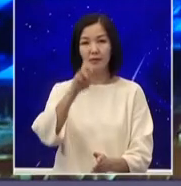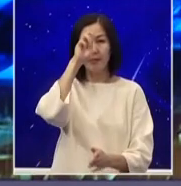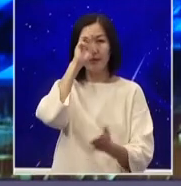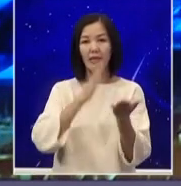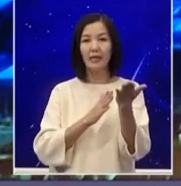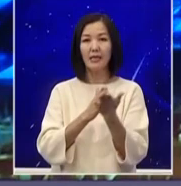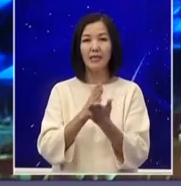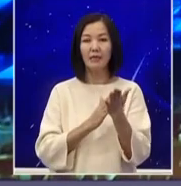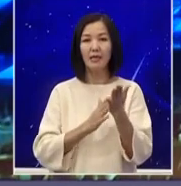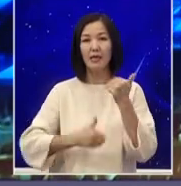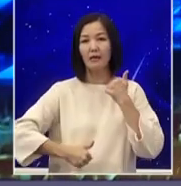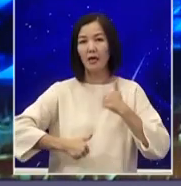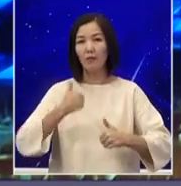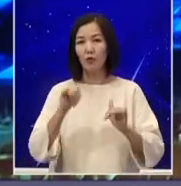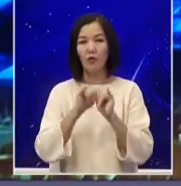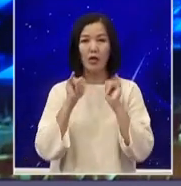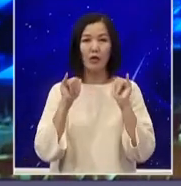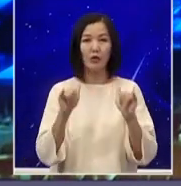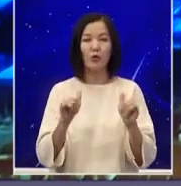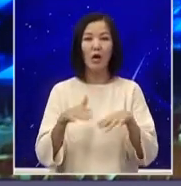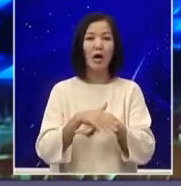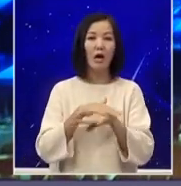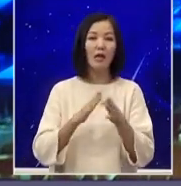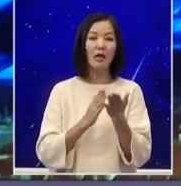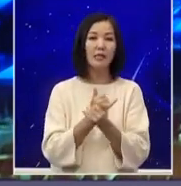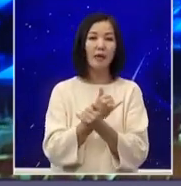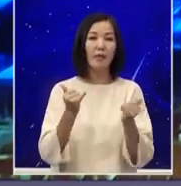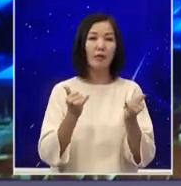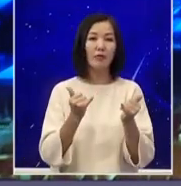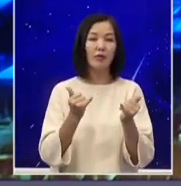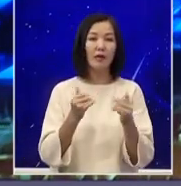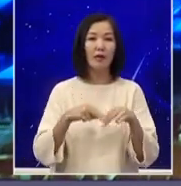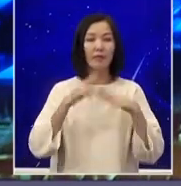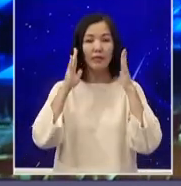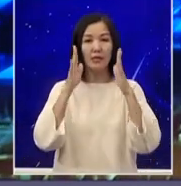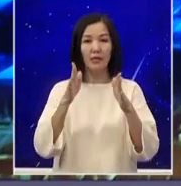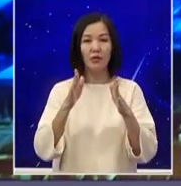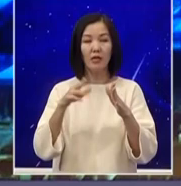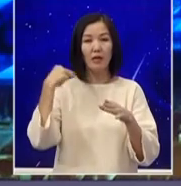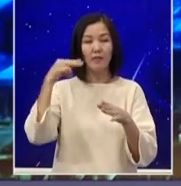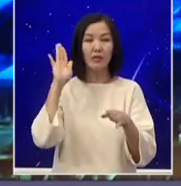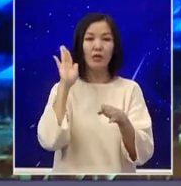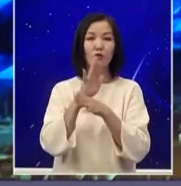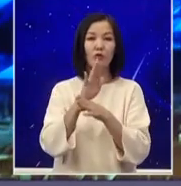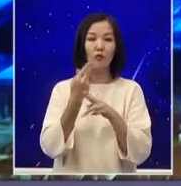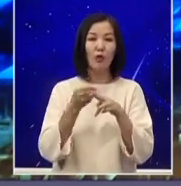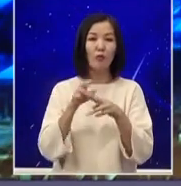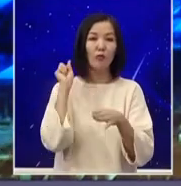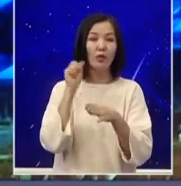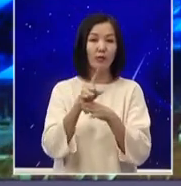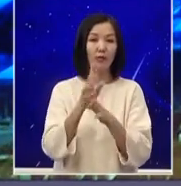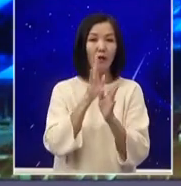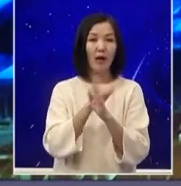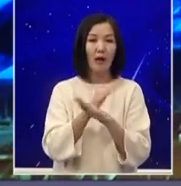Мемлекеттік қызметкерлердің абыройын арттыру, олардың халыққа сапалы қызмет көрсетуіне баса назар аударылады. Президент жолдауындағы